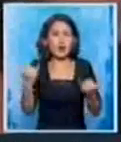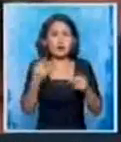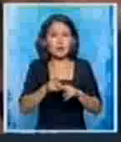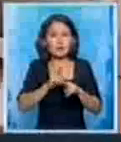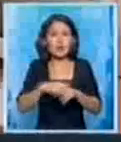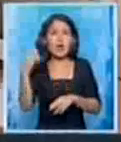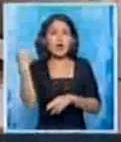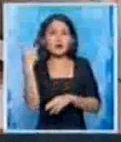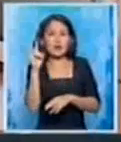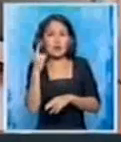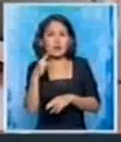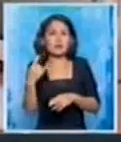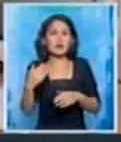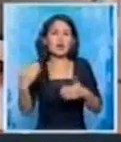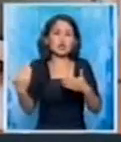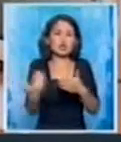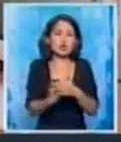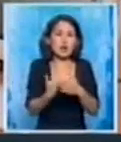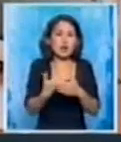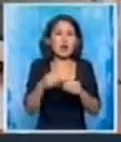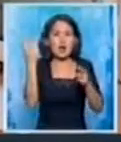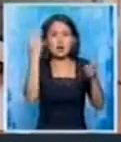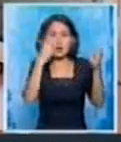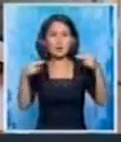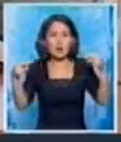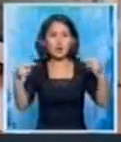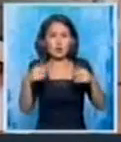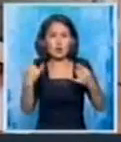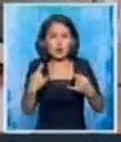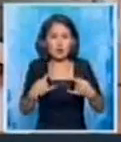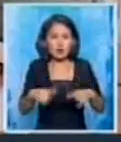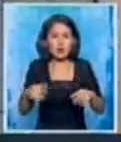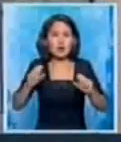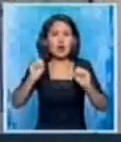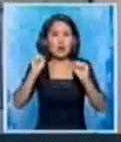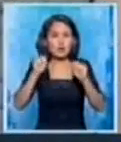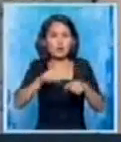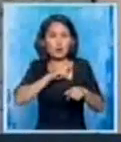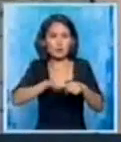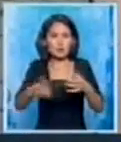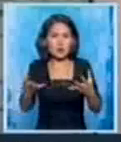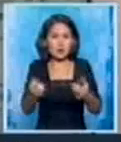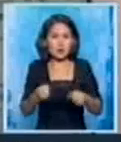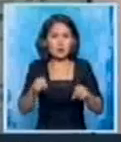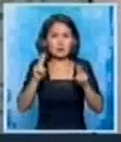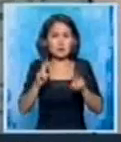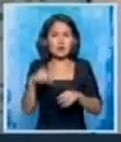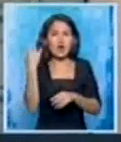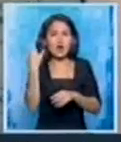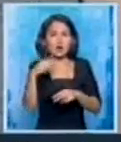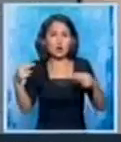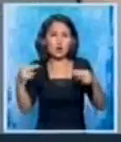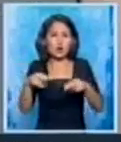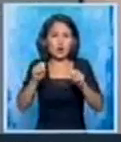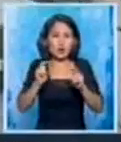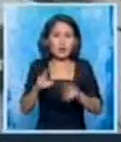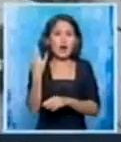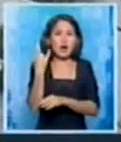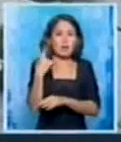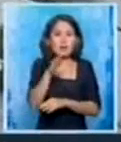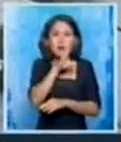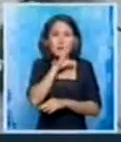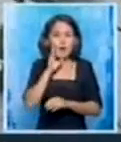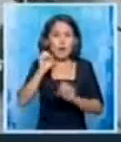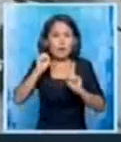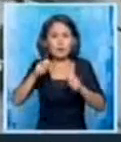мұнда нәрестелерге жаңа үлгідегі туу туралы куәліктерді беріліп жатыр. Куәліктегі жеке сәйкестендіру нөмірі арқылы баланың ата-анасы